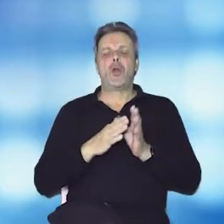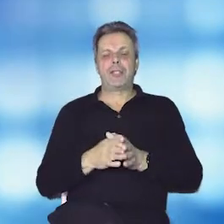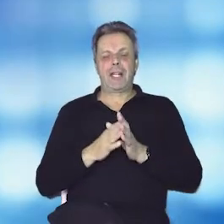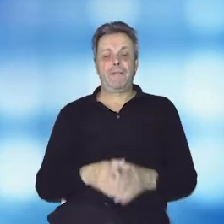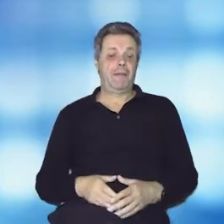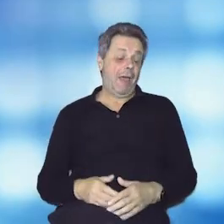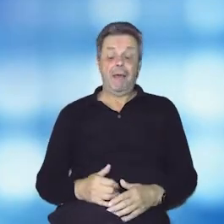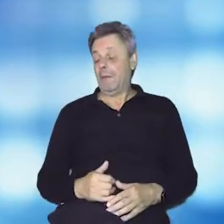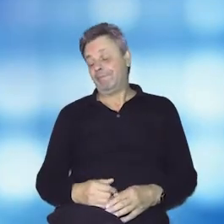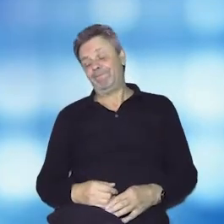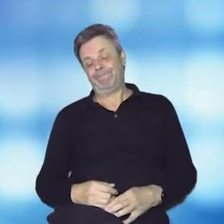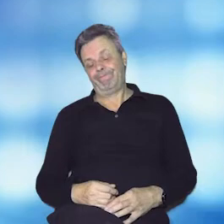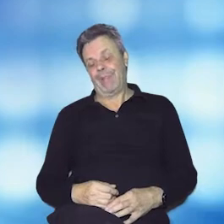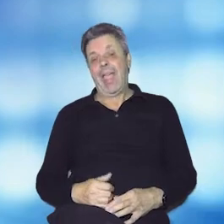nedavno.